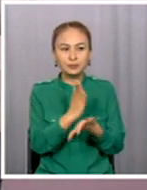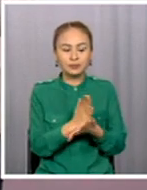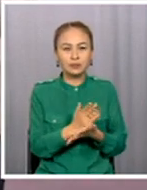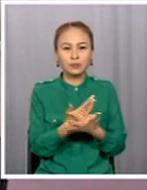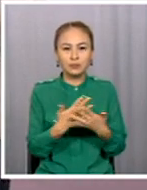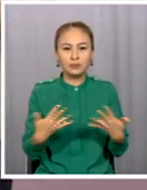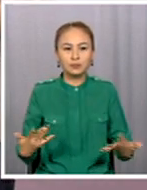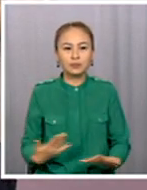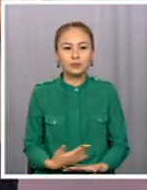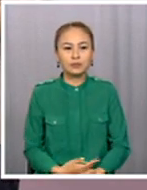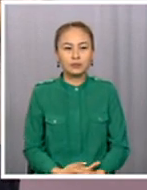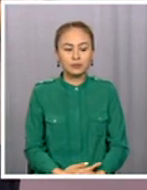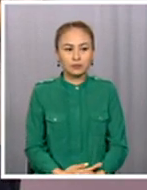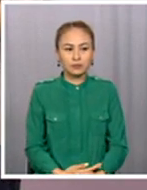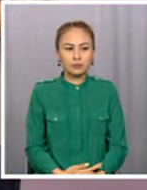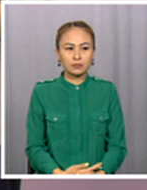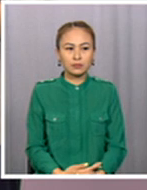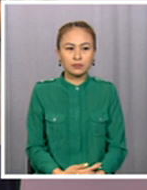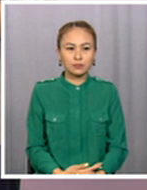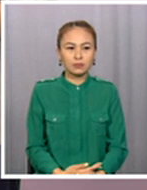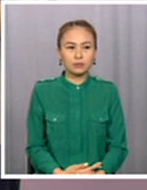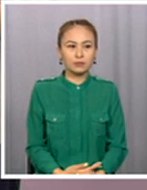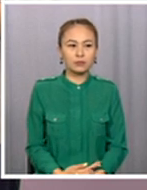түрі тіршілік етеді.